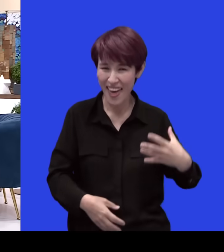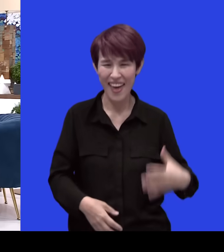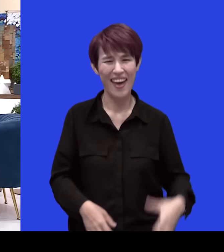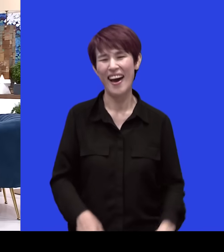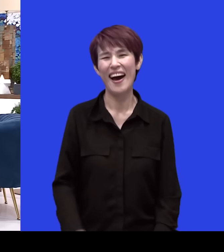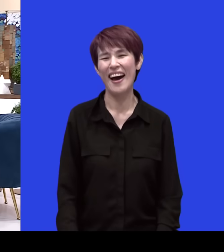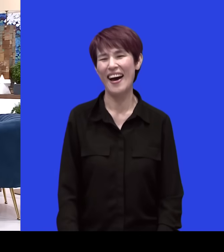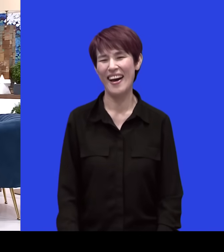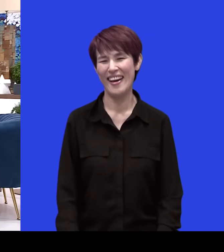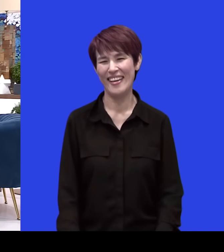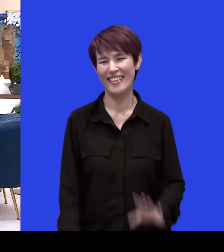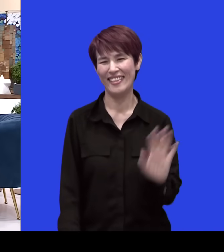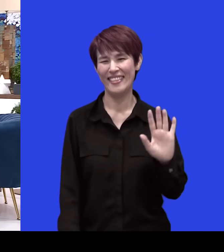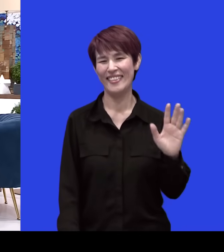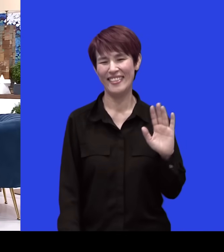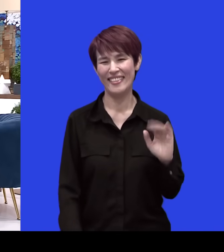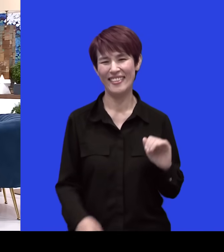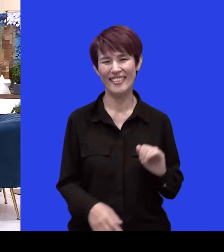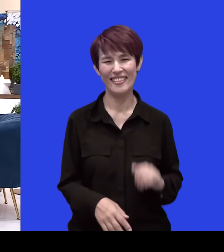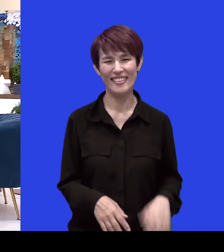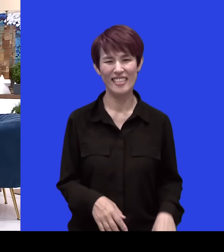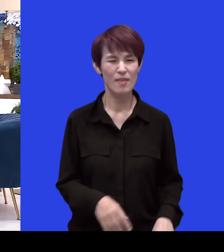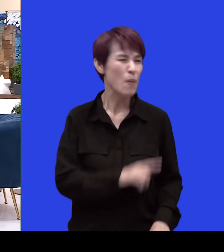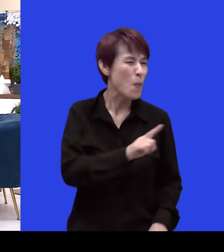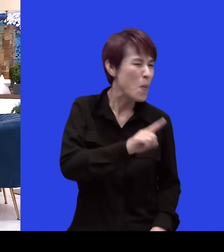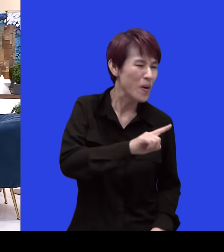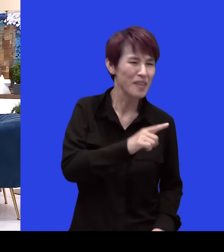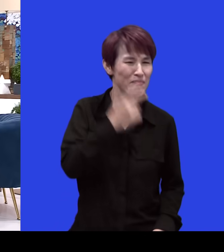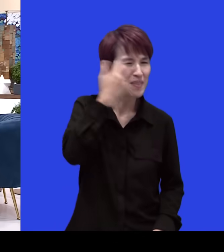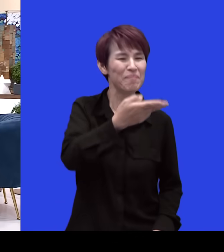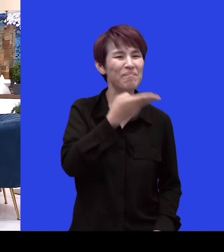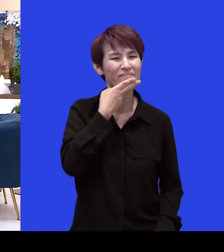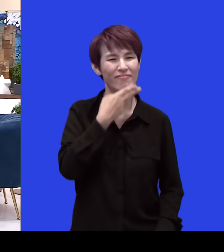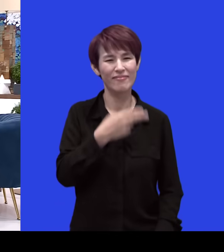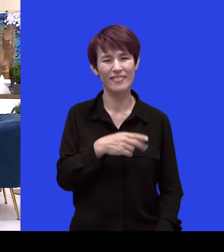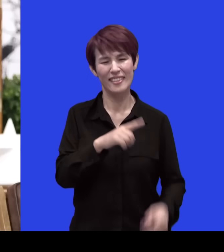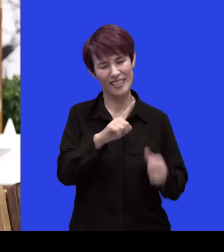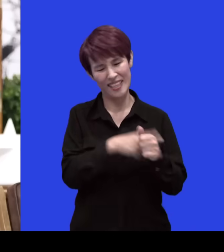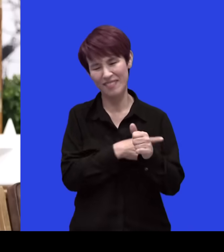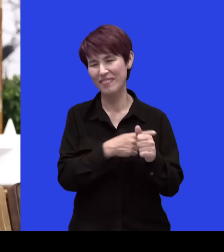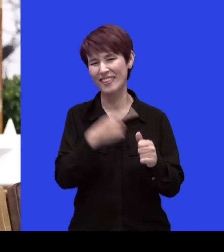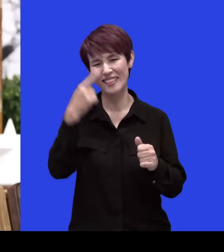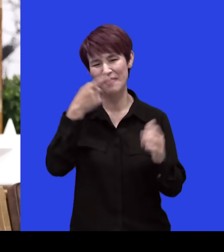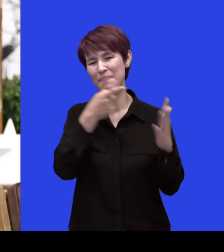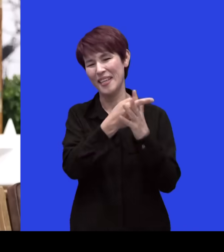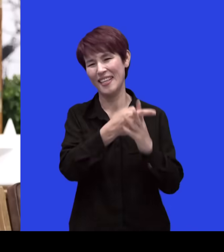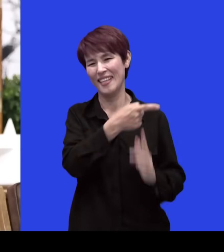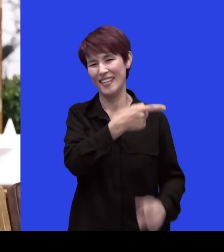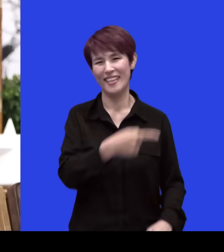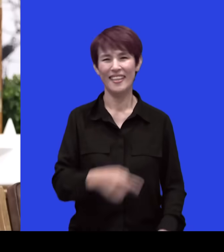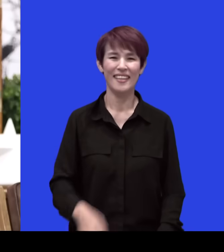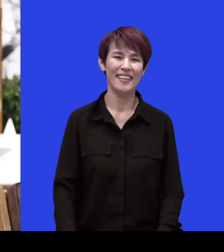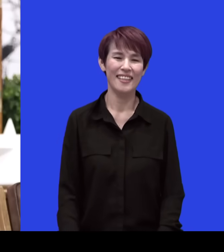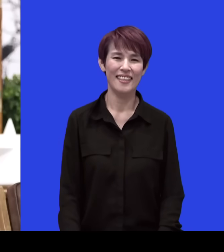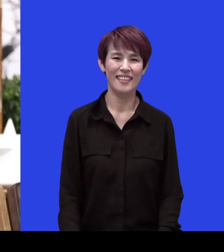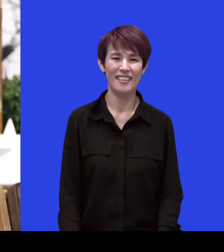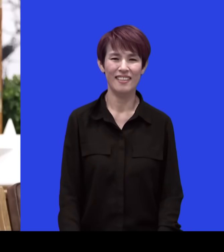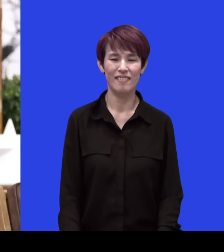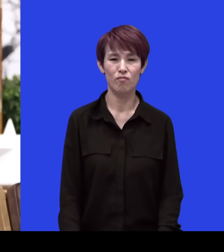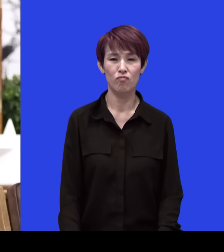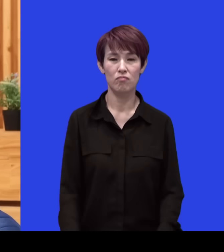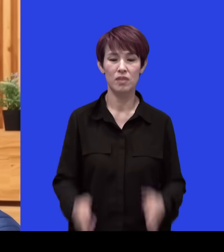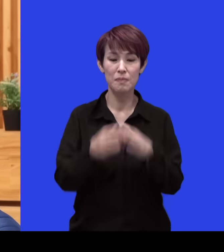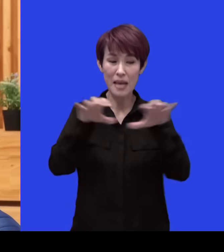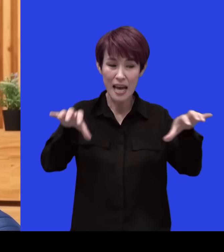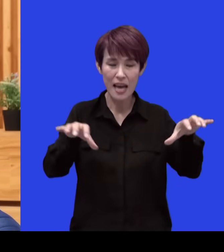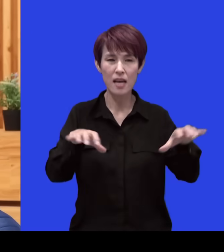알게 된 거지 나중에. 그죠, 알게 된 그걸 거죠. 뭐 캐거나 그러진 않았지만 뭐 그건 그냥 뻔한 거잖아요. 그렇죠, 그렇죠. 딴 사람들이 어떻게 알아?